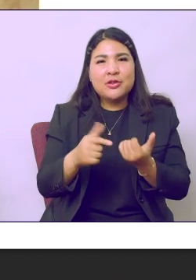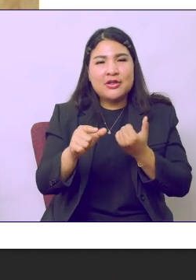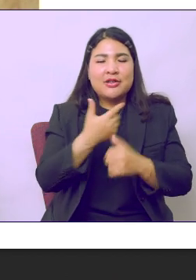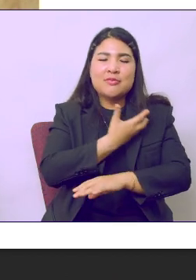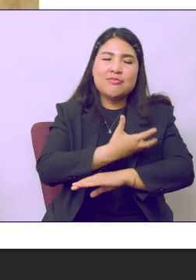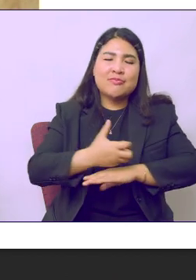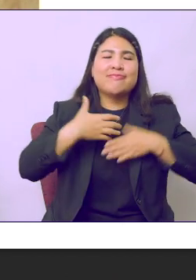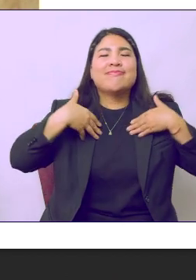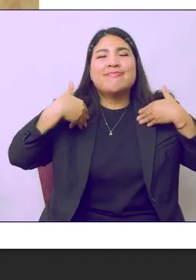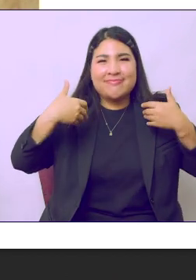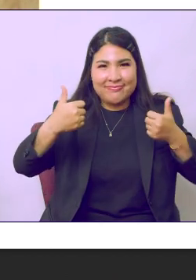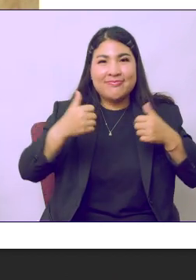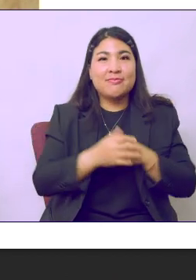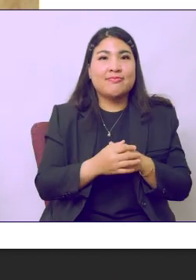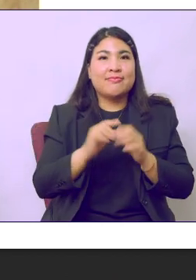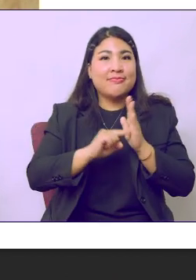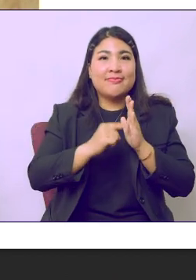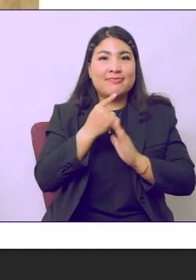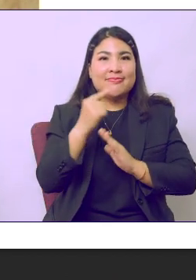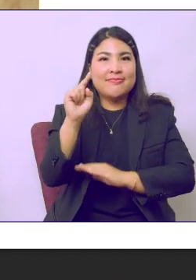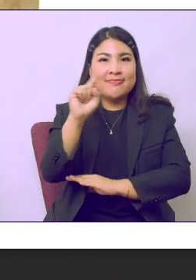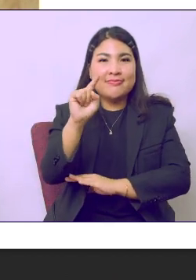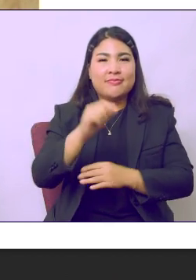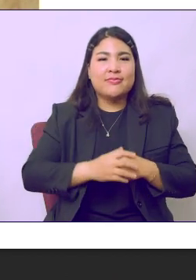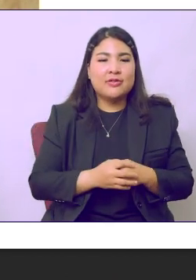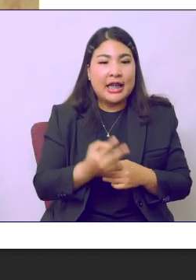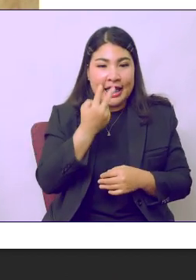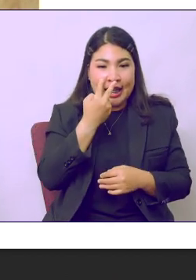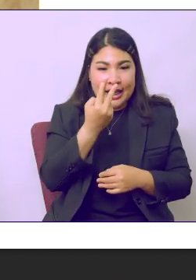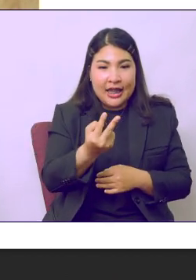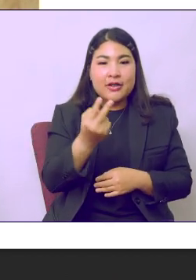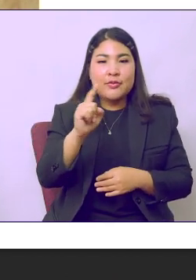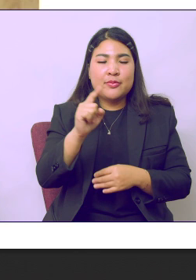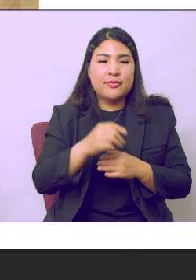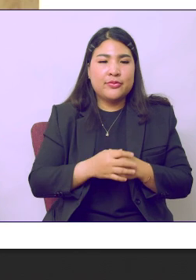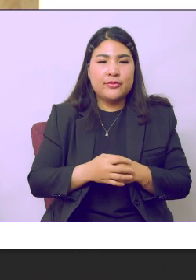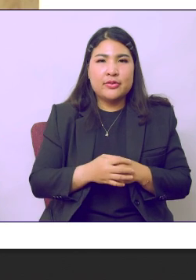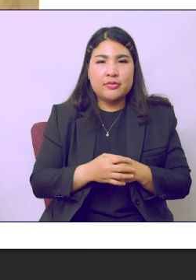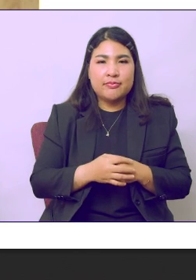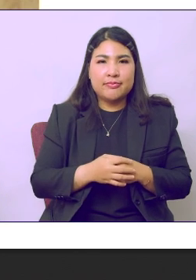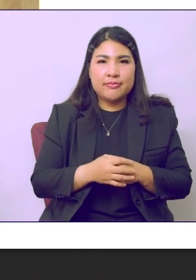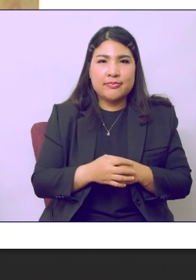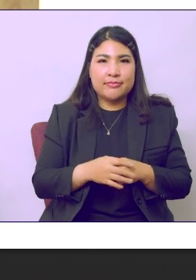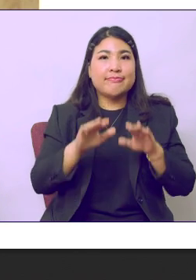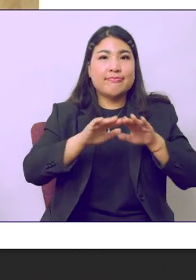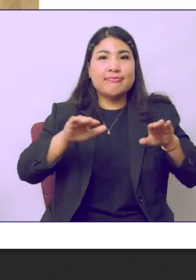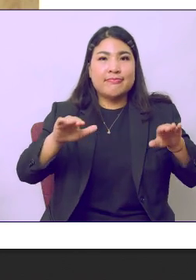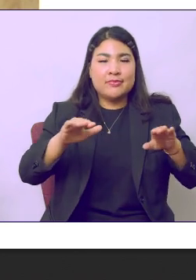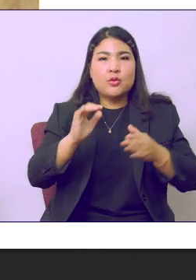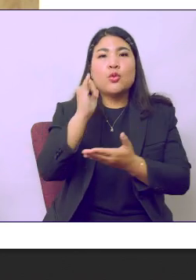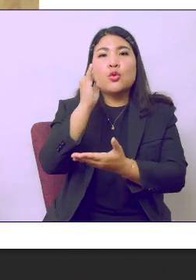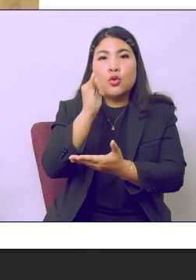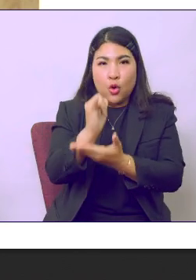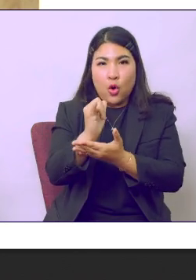ผ่อนคลายนะครับอันแรกเลยนะครับครับอ่าเราเห็นเนาะก็เป็นการให้น้องเนี่ยนอนนะครับแล้วก็